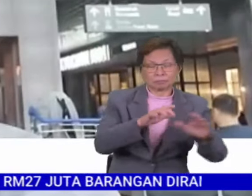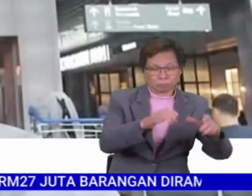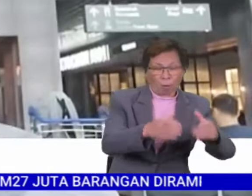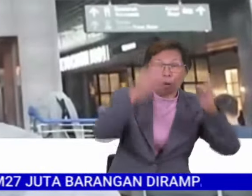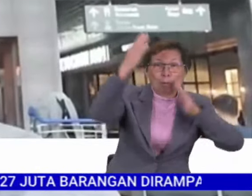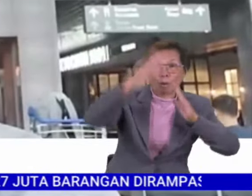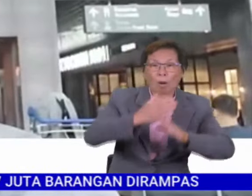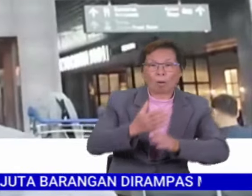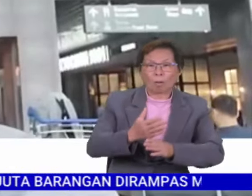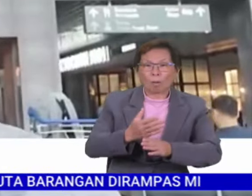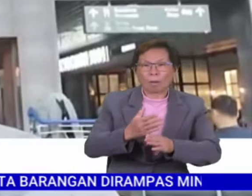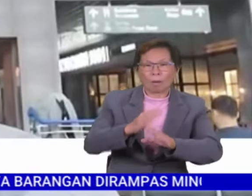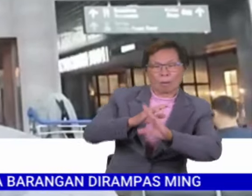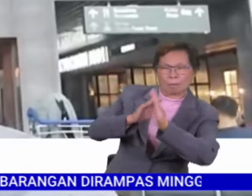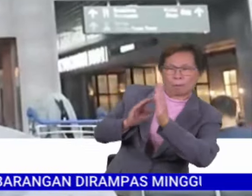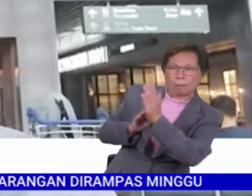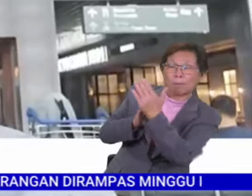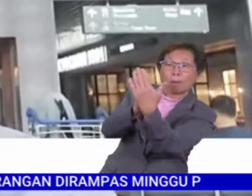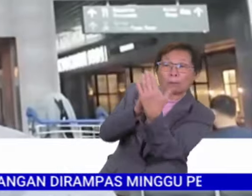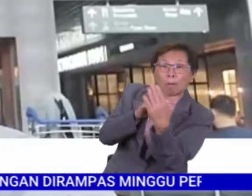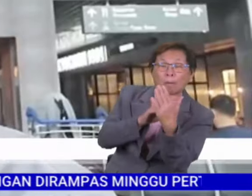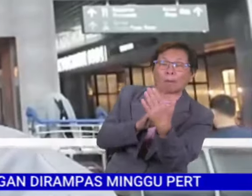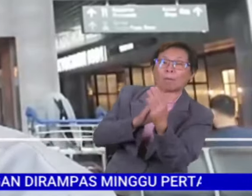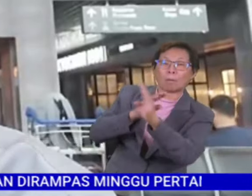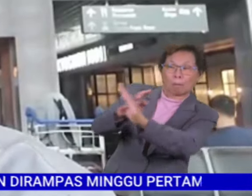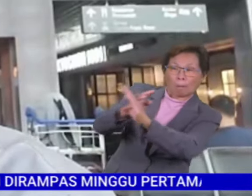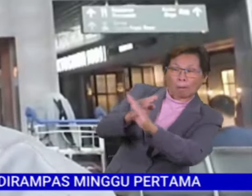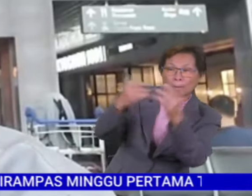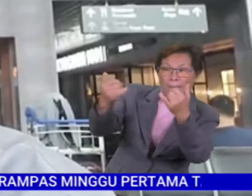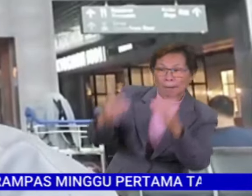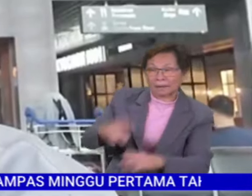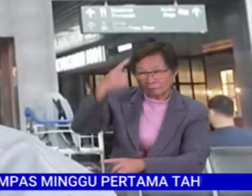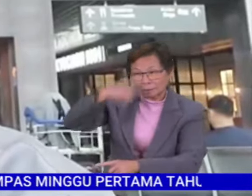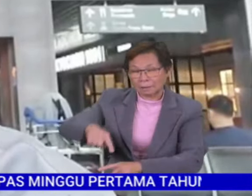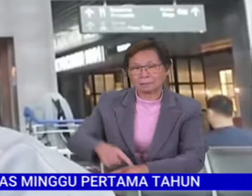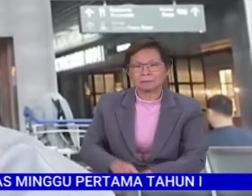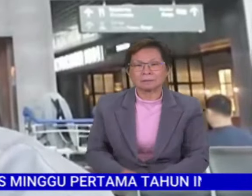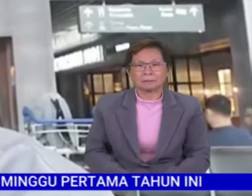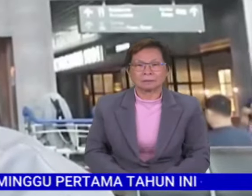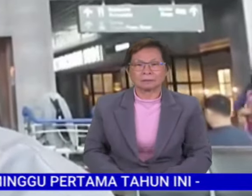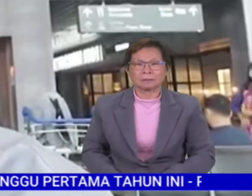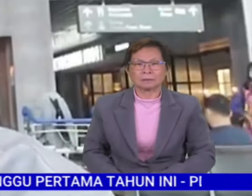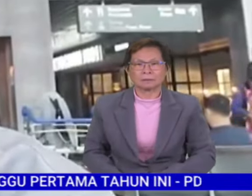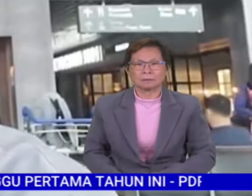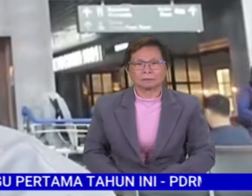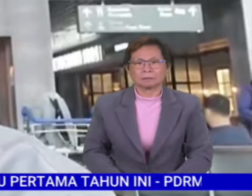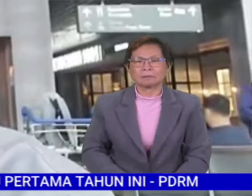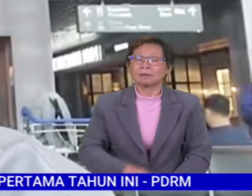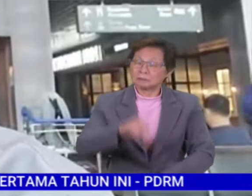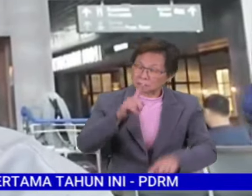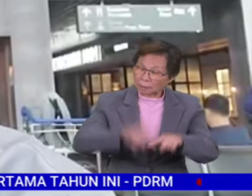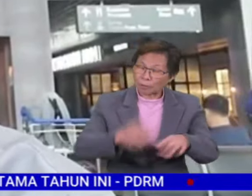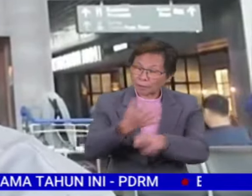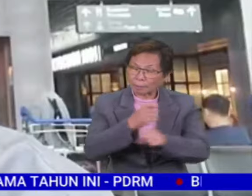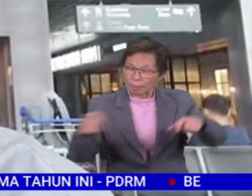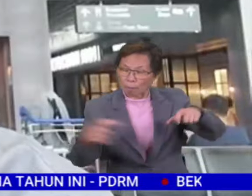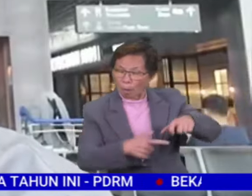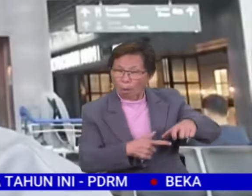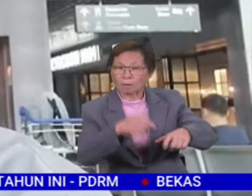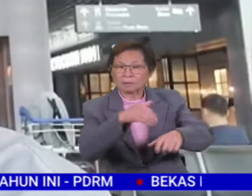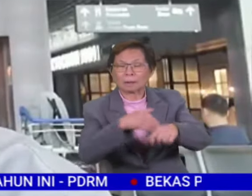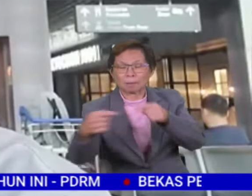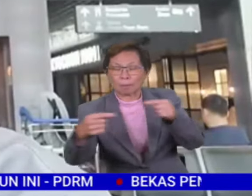dapat mengekang sekali lagi pemain-pemain Thailand agar mereka tidak dapat menghasilkan jaringan